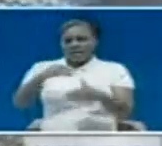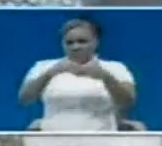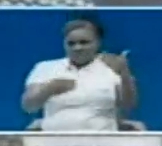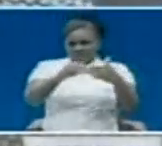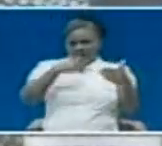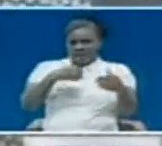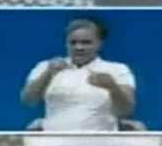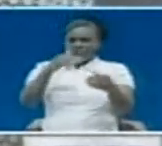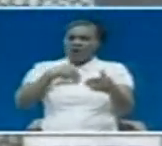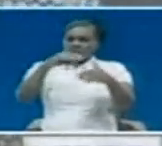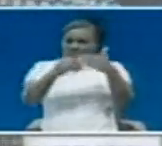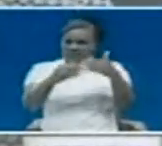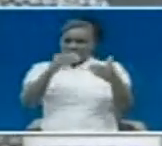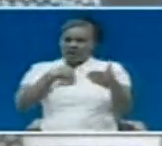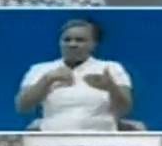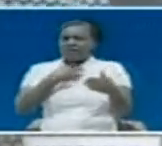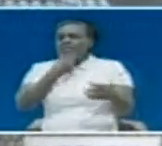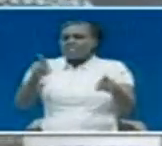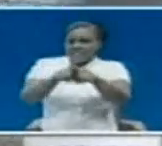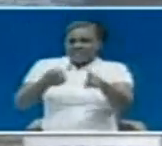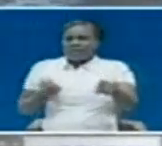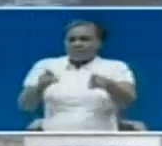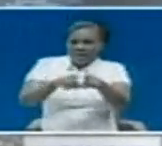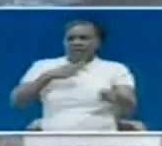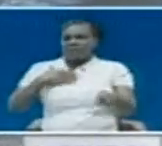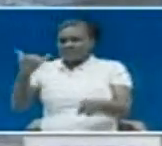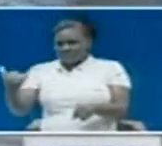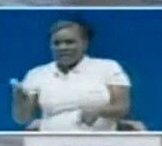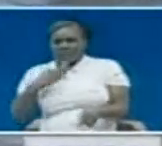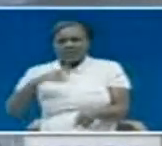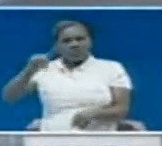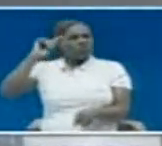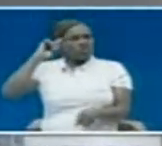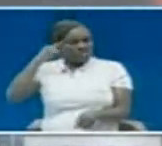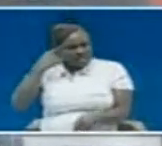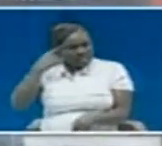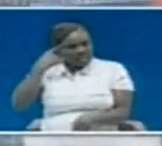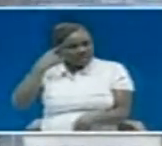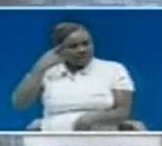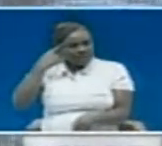Kama umeletwa tikiti kwa Nairobi, dadangu, kakangu, mwanangu, hebu kanunue futari ule.